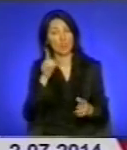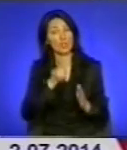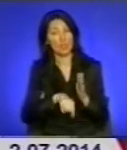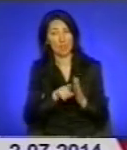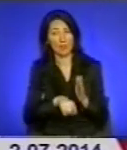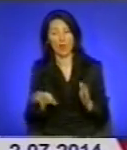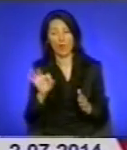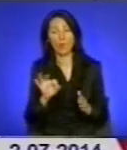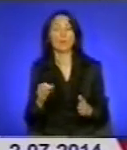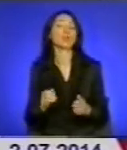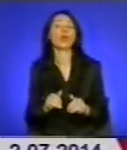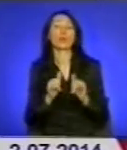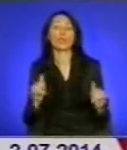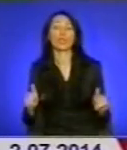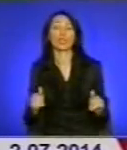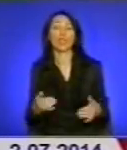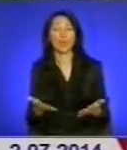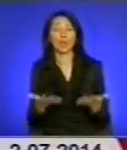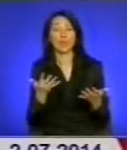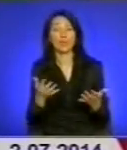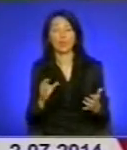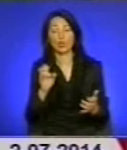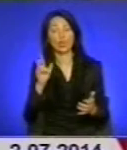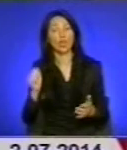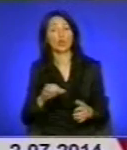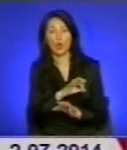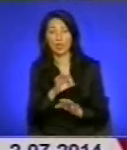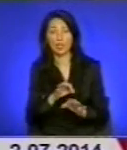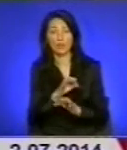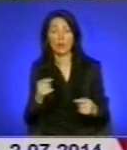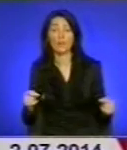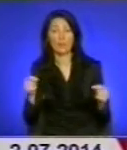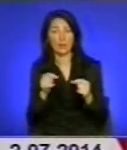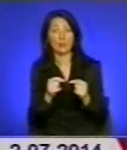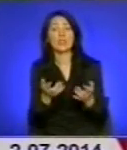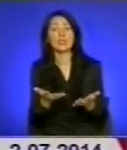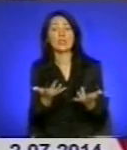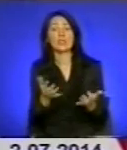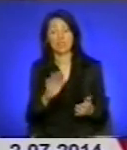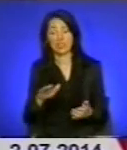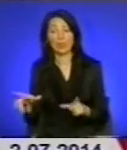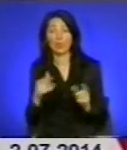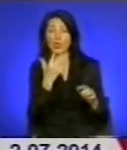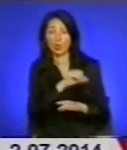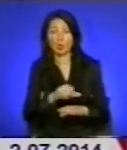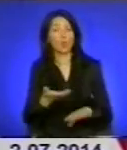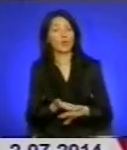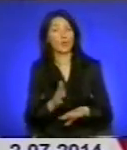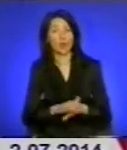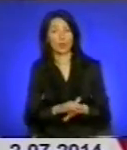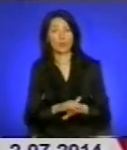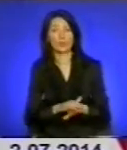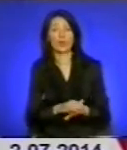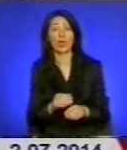тому що в області поширене явище соціального сирітства встановити скільки батьків виїхали за кордон важко голів районних адміністрацій за сприяння